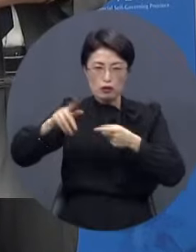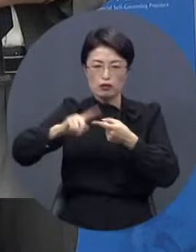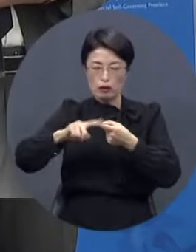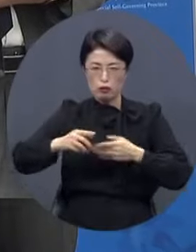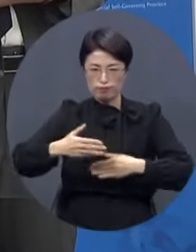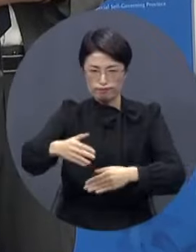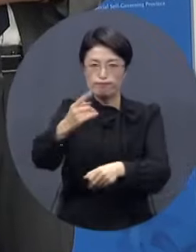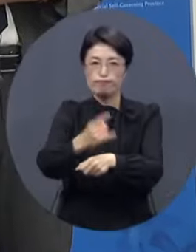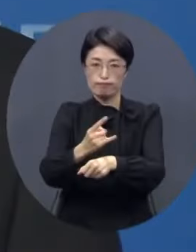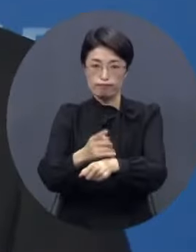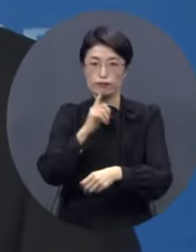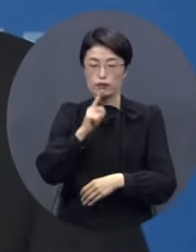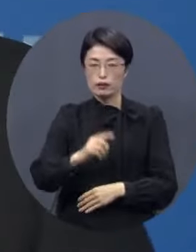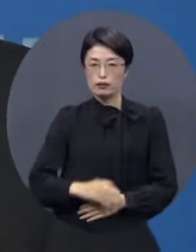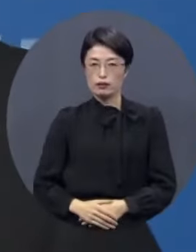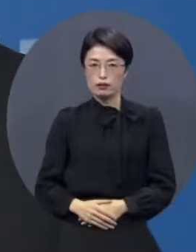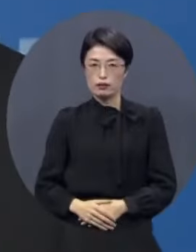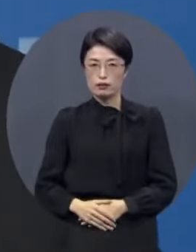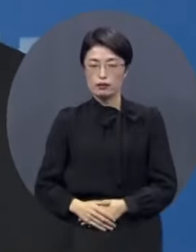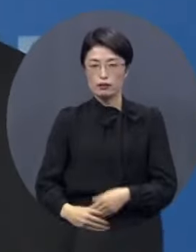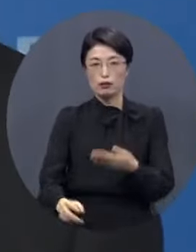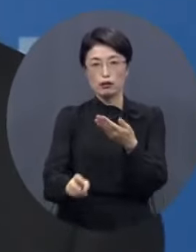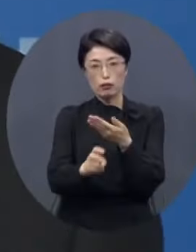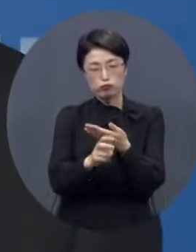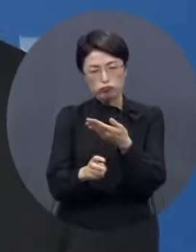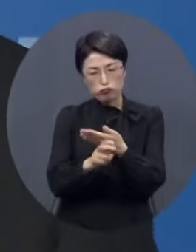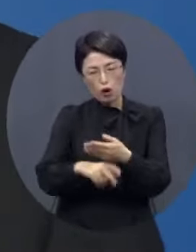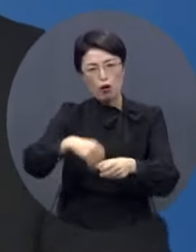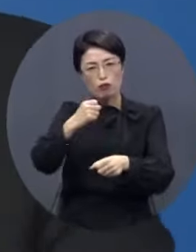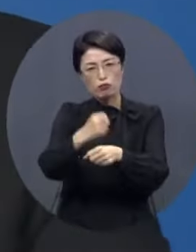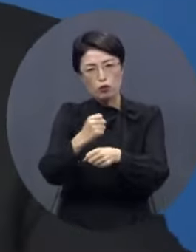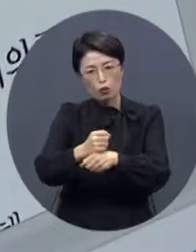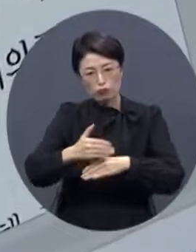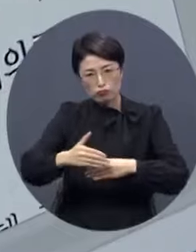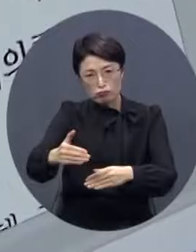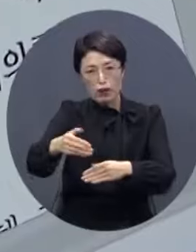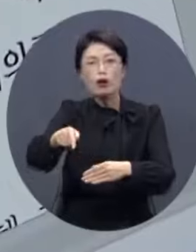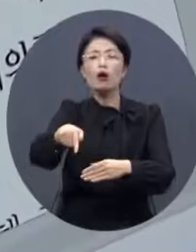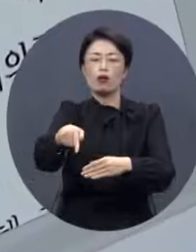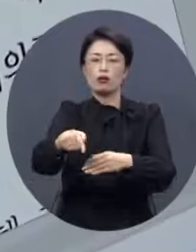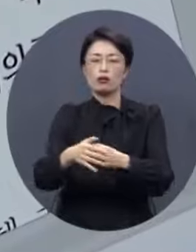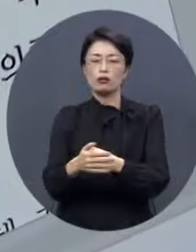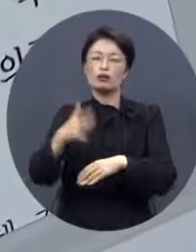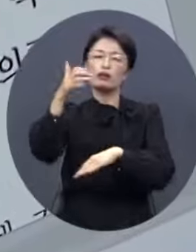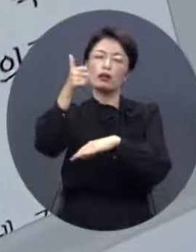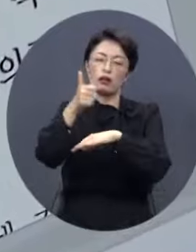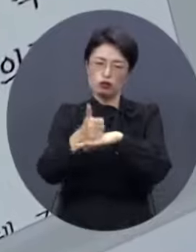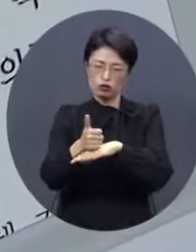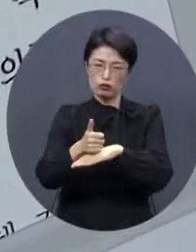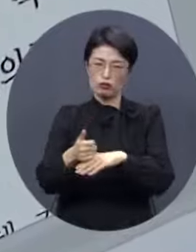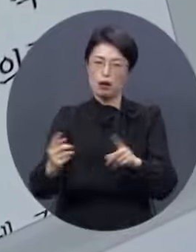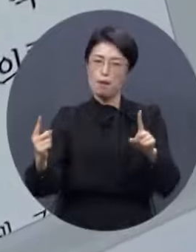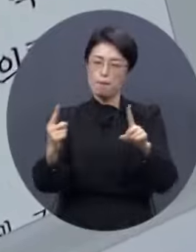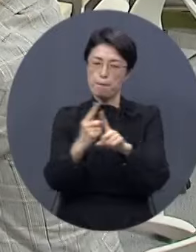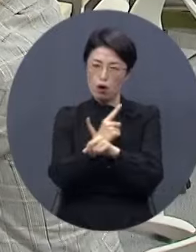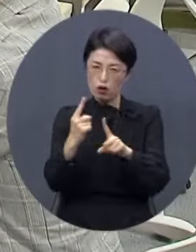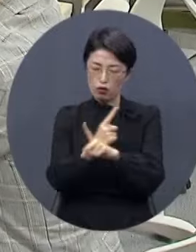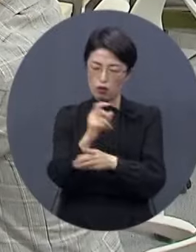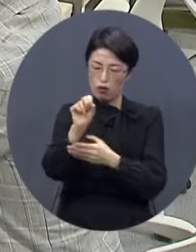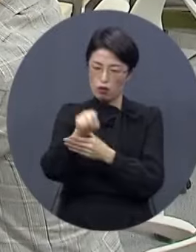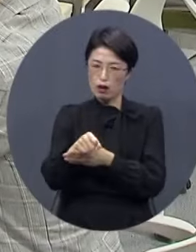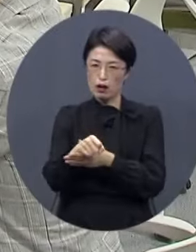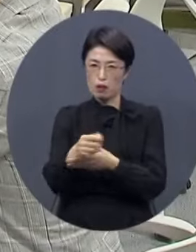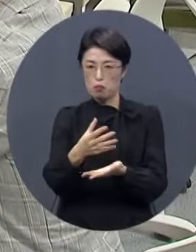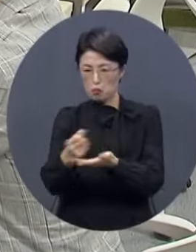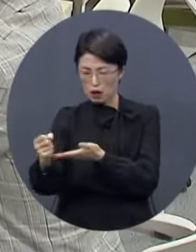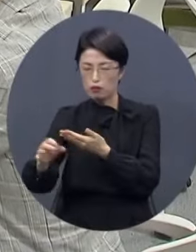진행시키겠다고 밝혔습니다. 불법적으로 공사를 한 부분들도 사후에 변경 허가를 받으면